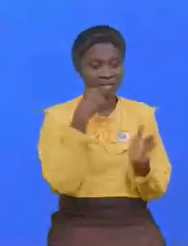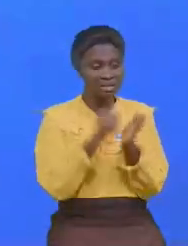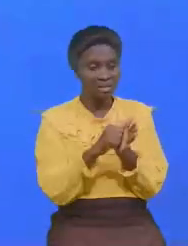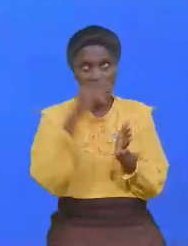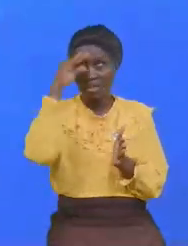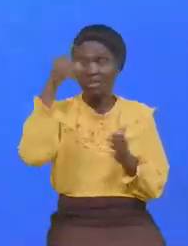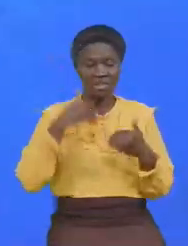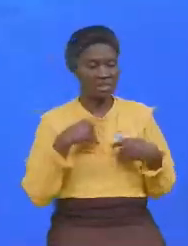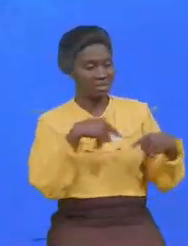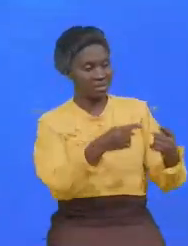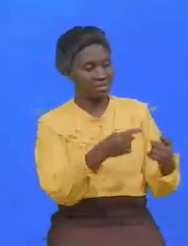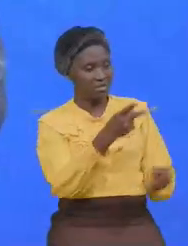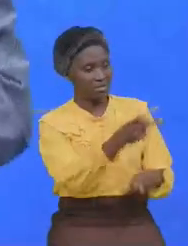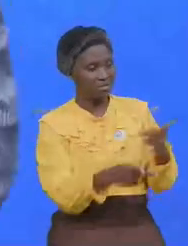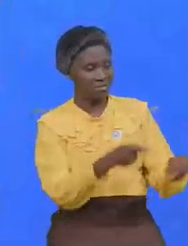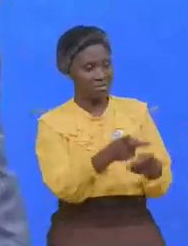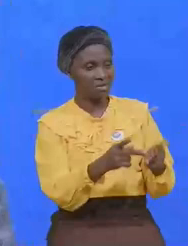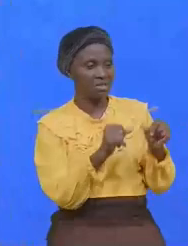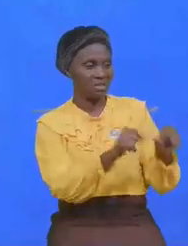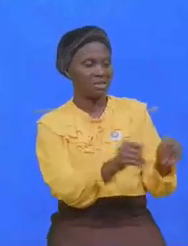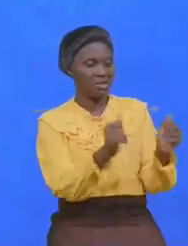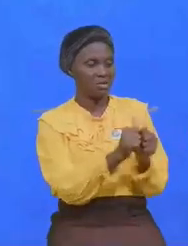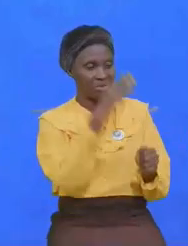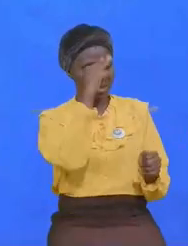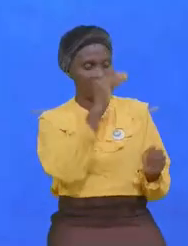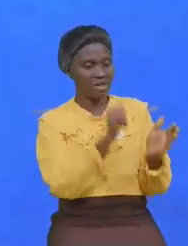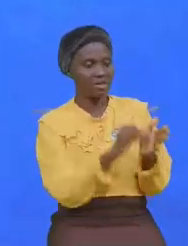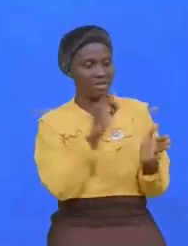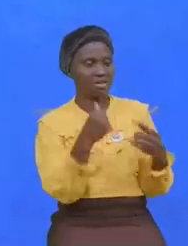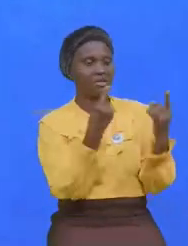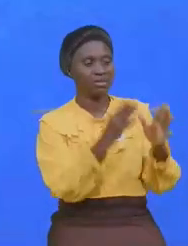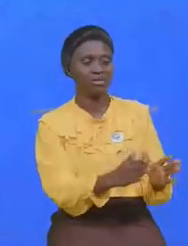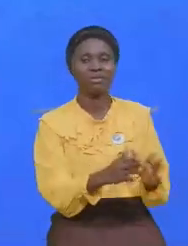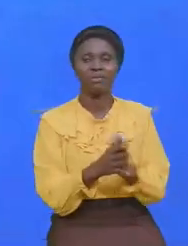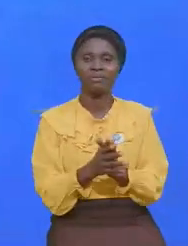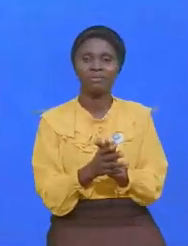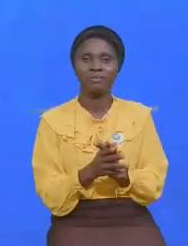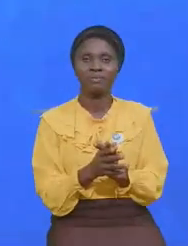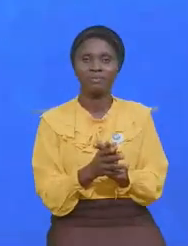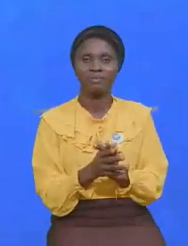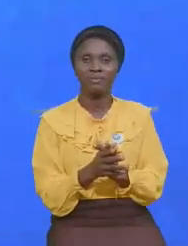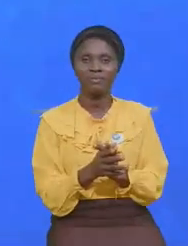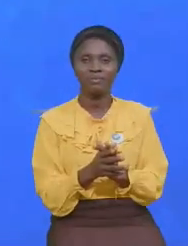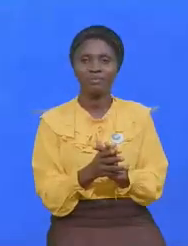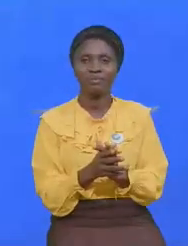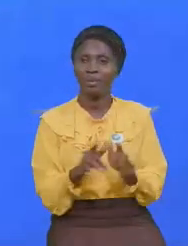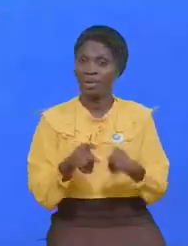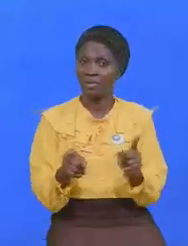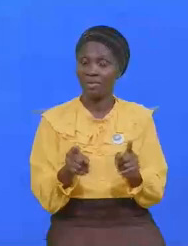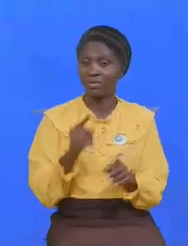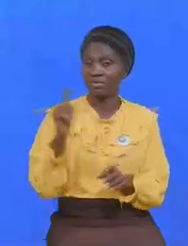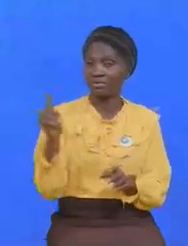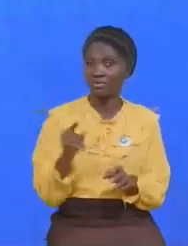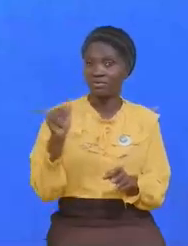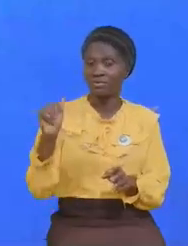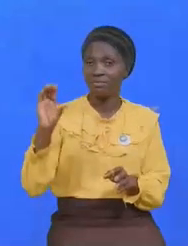Il disait, il est allé loger chez un homme pécheur.